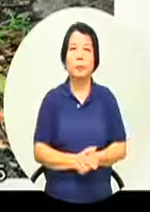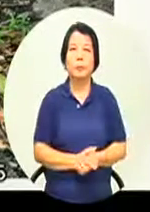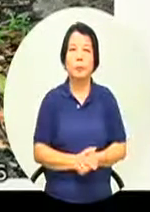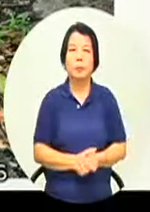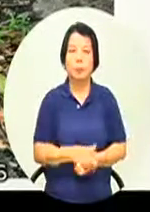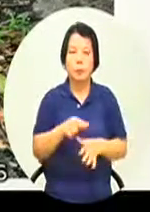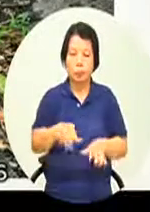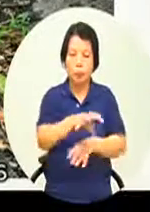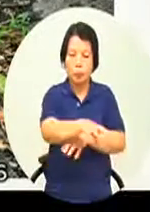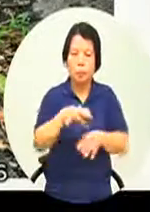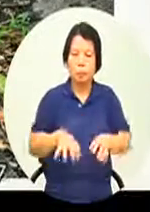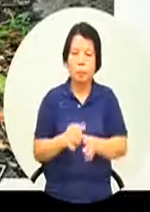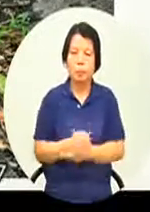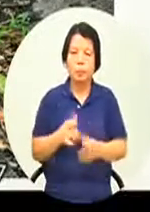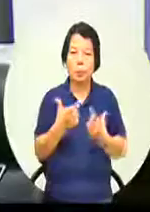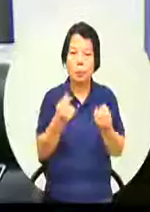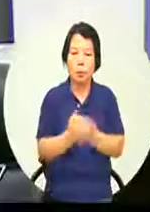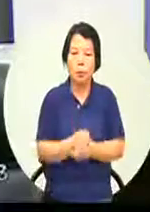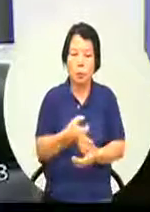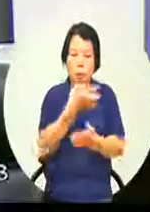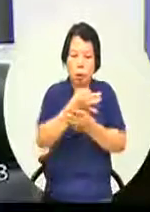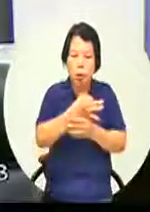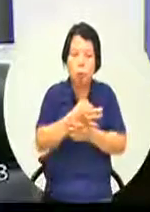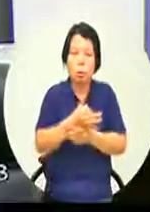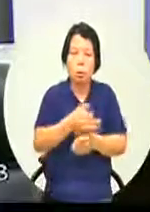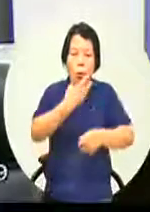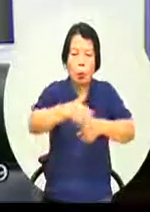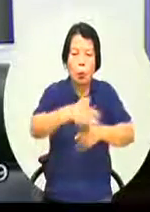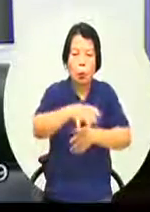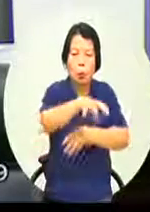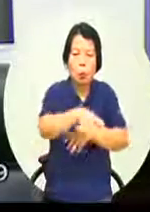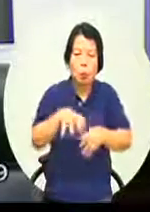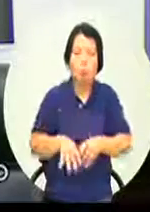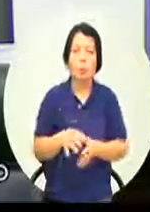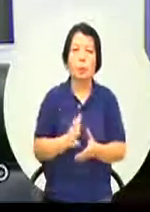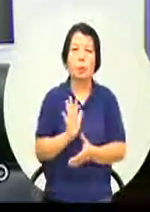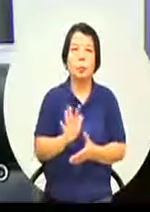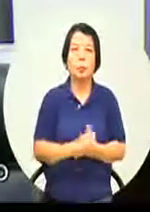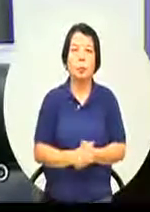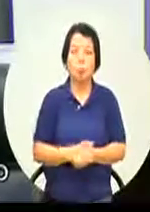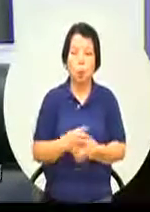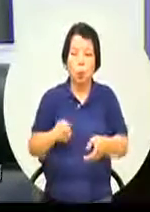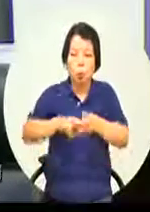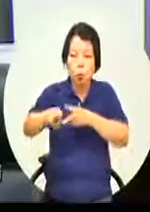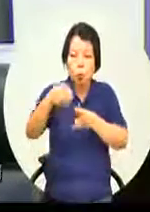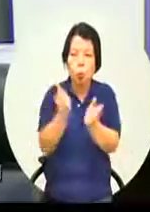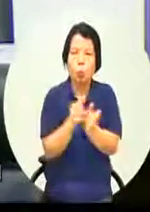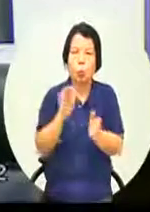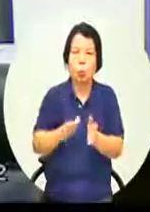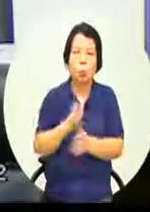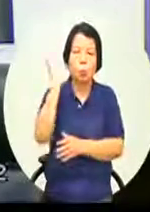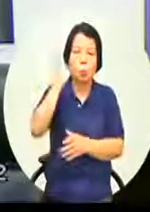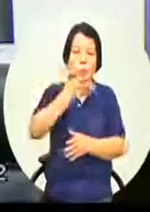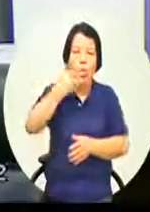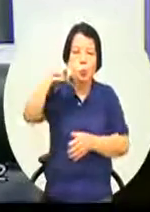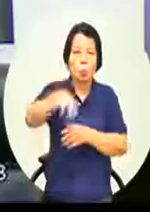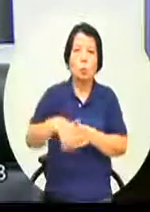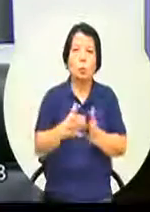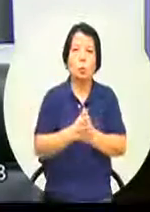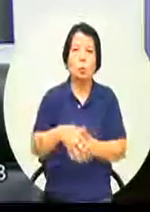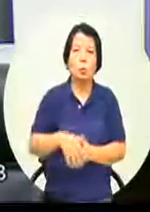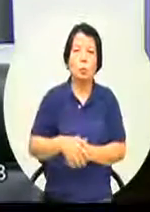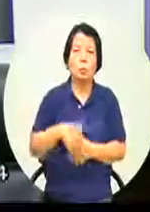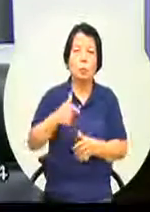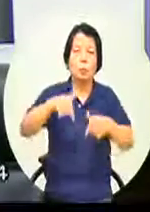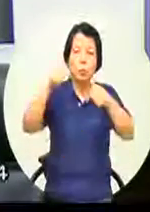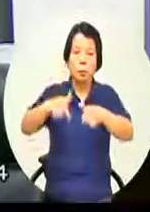块这里有两个截流站了，啊，哈，哦，那之前我们发文给我们水利局，是因为呢，在蓝城里的这个区